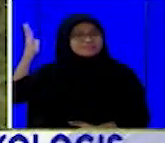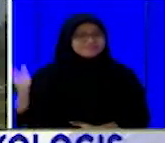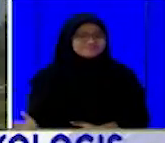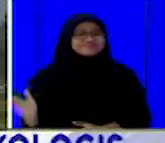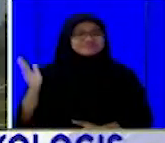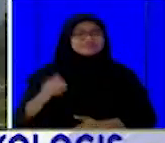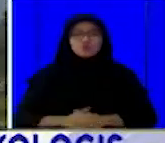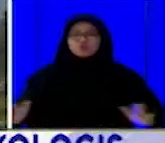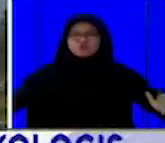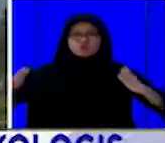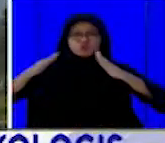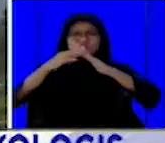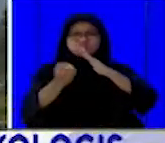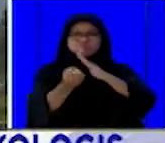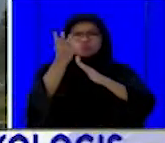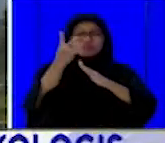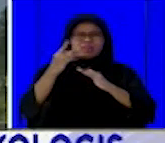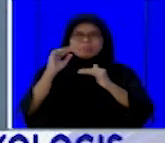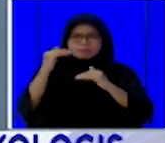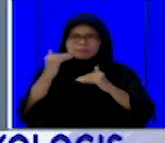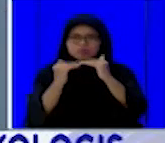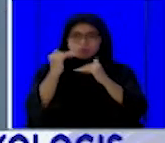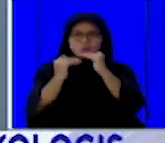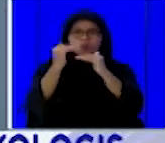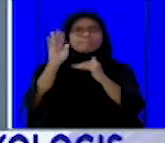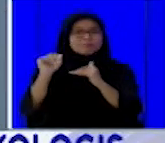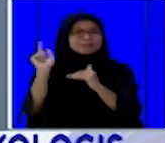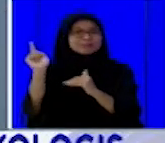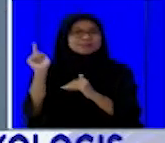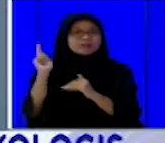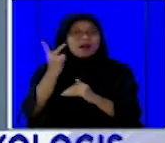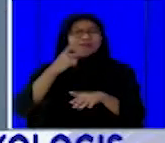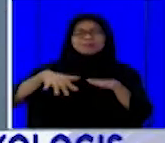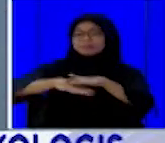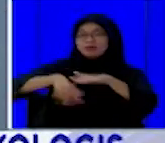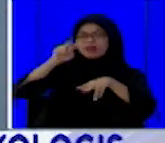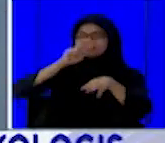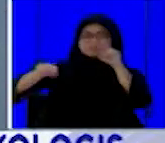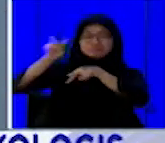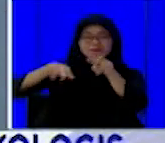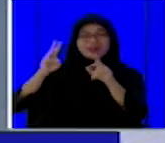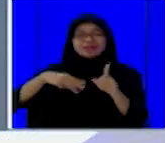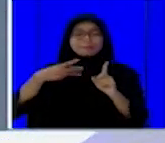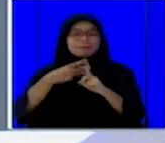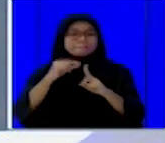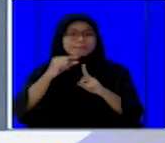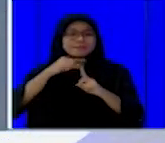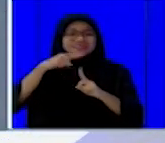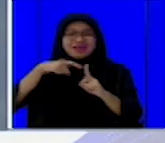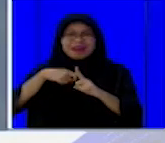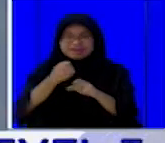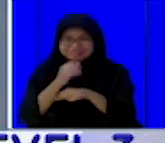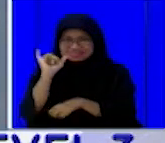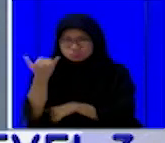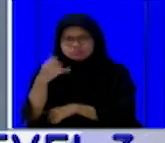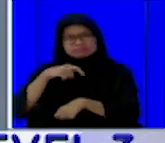Sementara itu, Gunung Merapi masih menunjukkan peningkatan aktivitas. Berdasarkan pengamatan BPPTKG Yogyakarta, hingga pukul 6 pagi